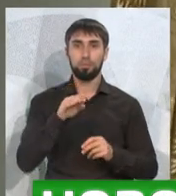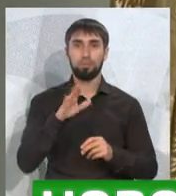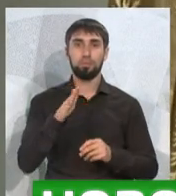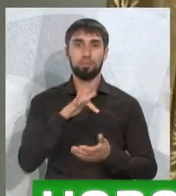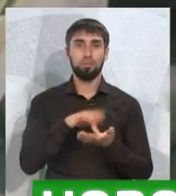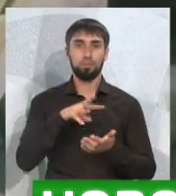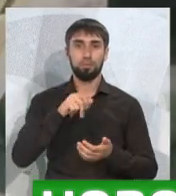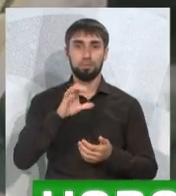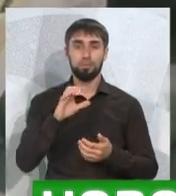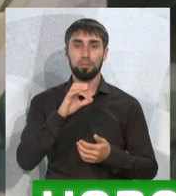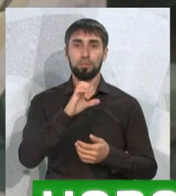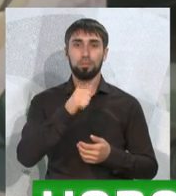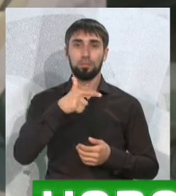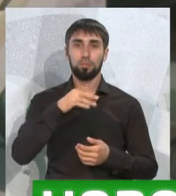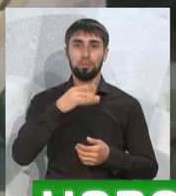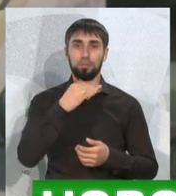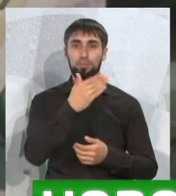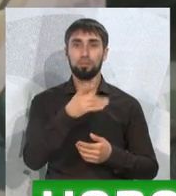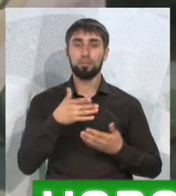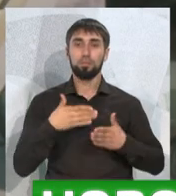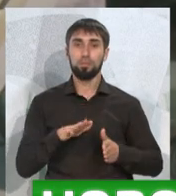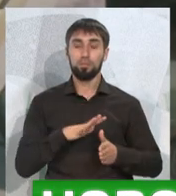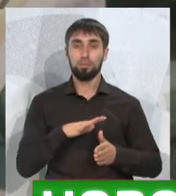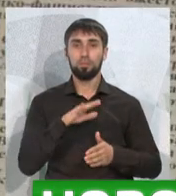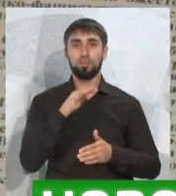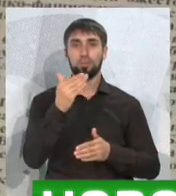А в селении Сагапши, где родился и вырос писатель, в его